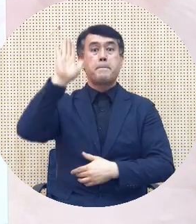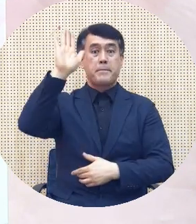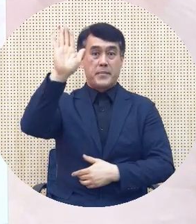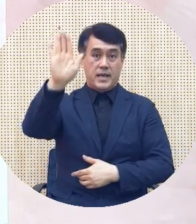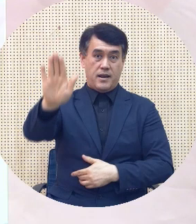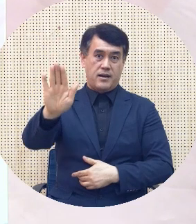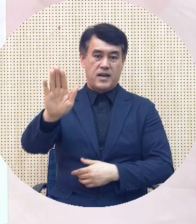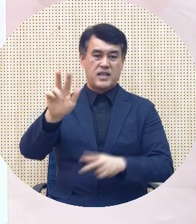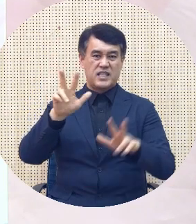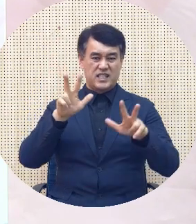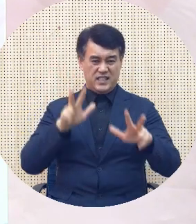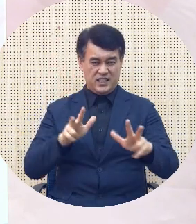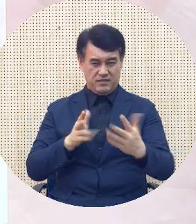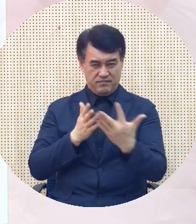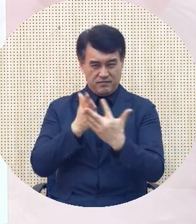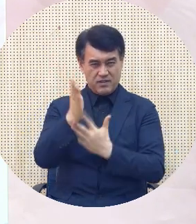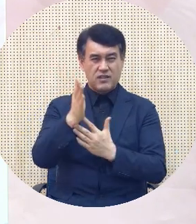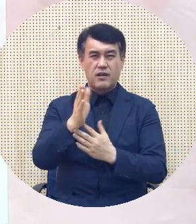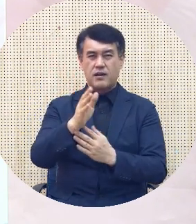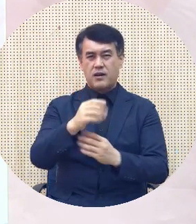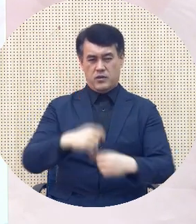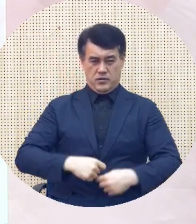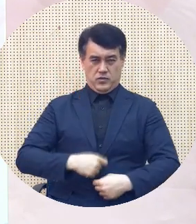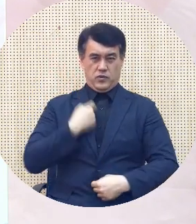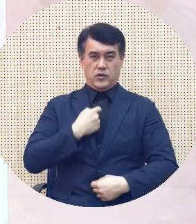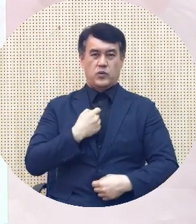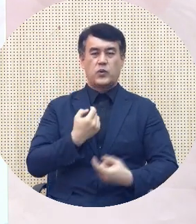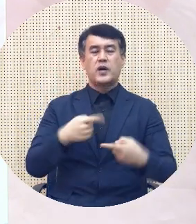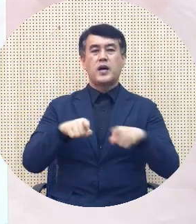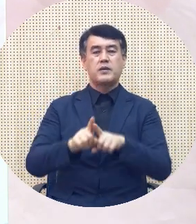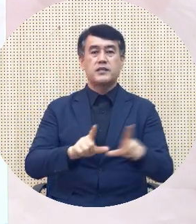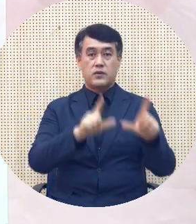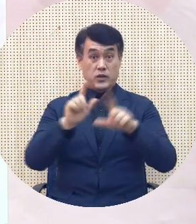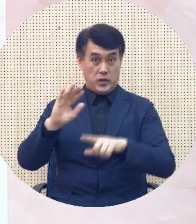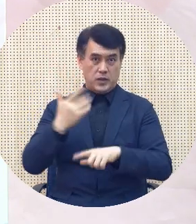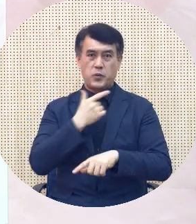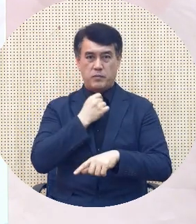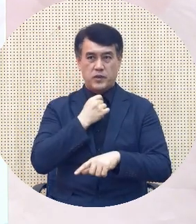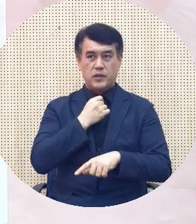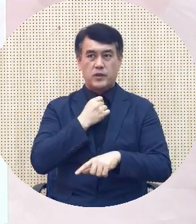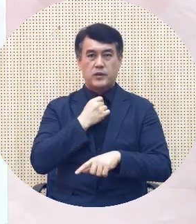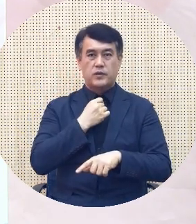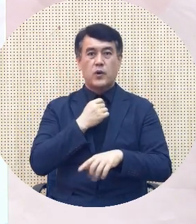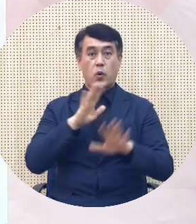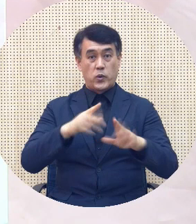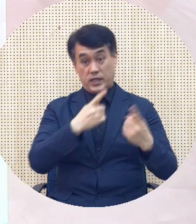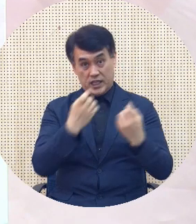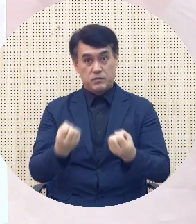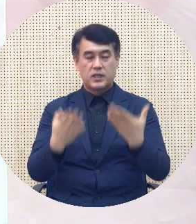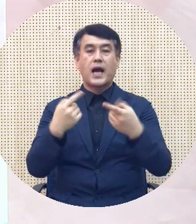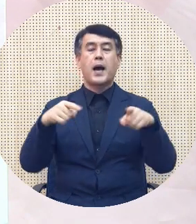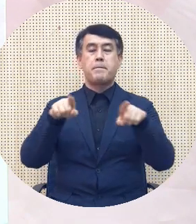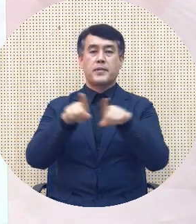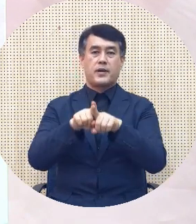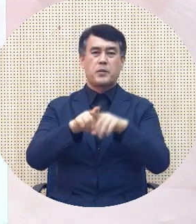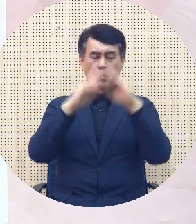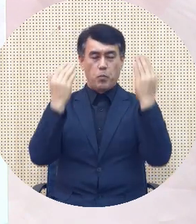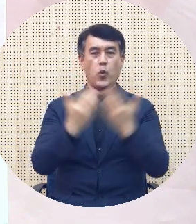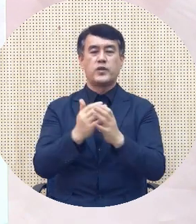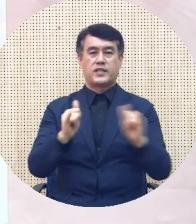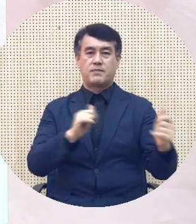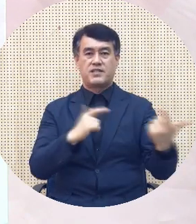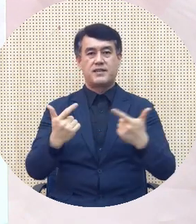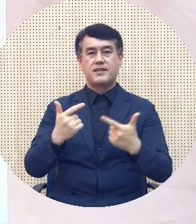현재를 관통하여 정의롭고 공평한 우리 공동체가 되기를 희망합니다. 오늘 기념식과 함께하는 모든